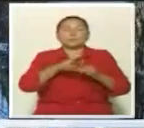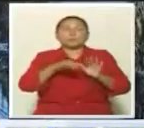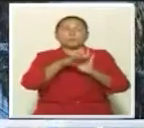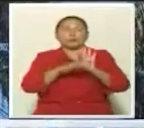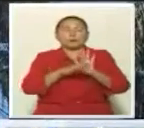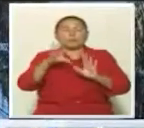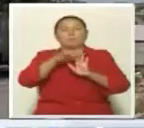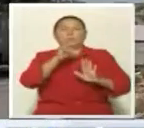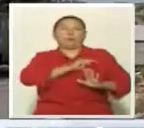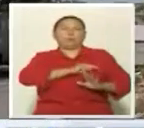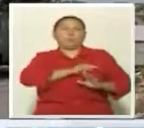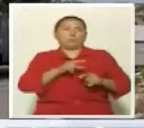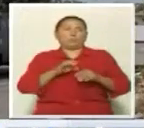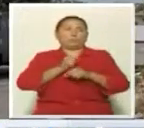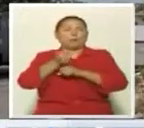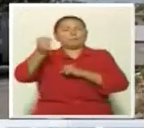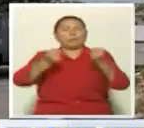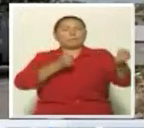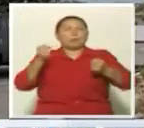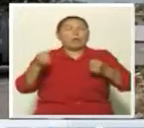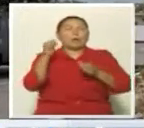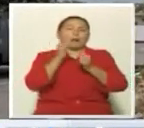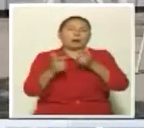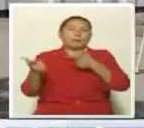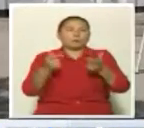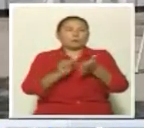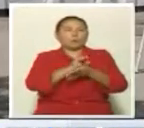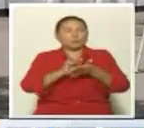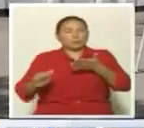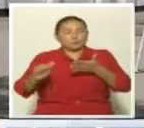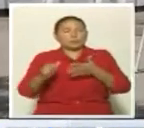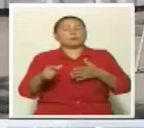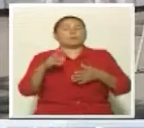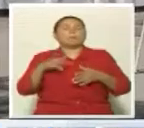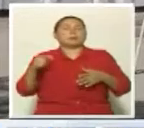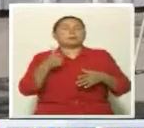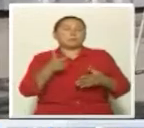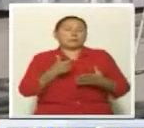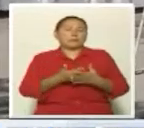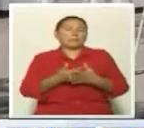қамту жобасымен іске асырылып жатыр. Дәл осы құжаттарды орындау Маңғыстау облысы қылмыстық атқару